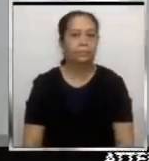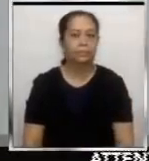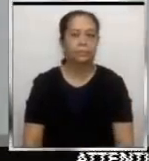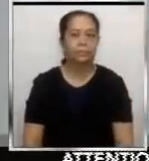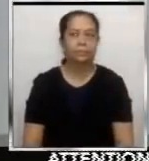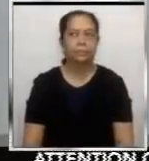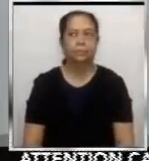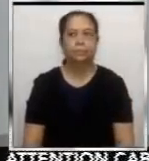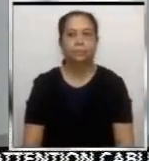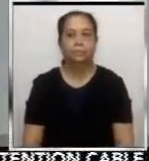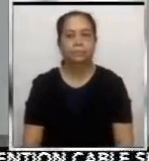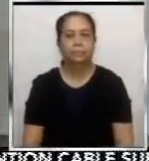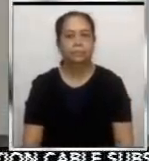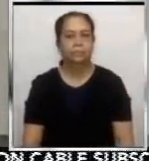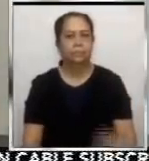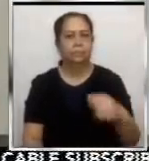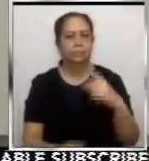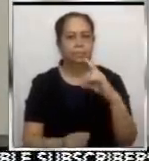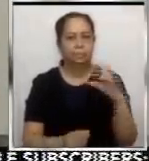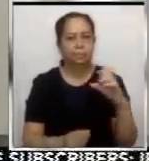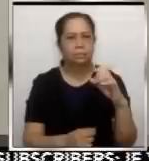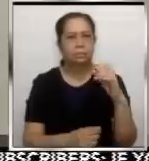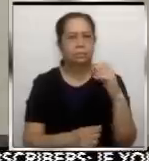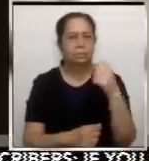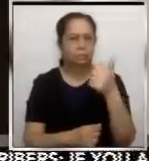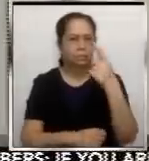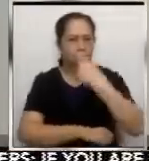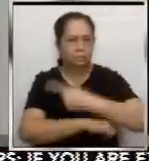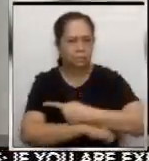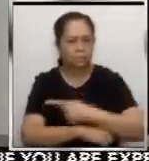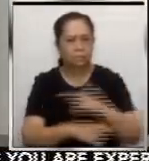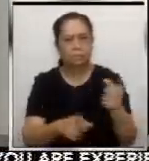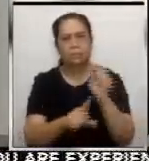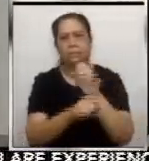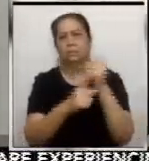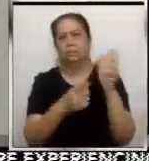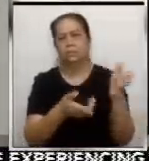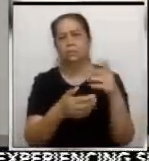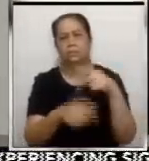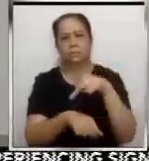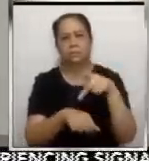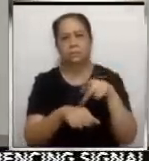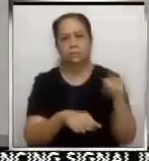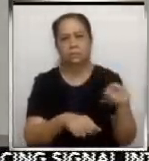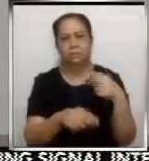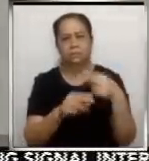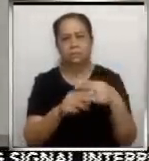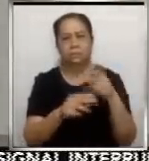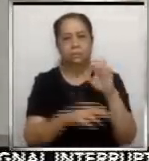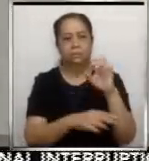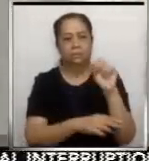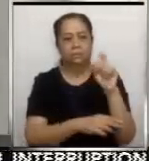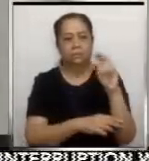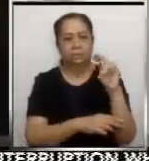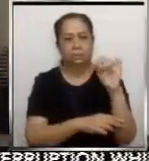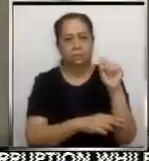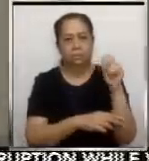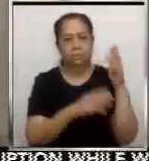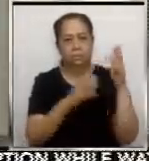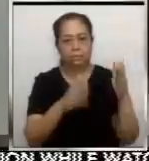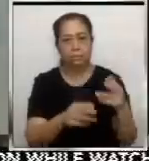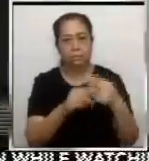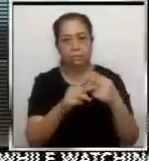Sa loob ng 110 araw, ganito ang naging sitwasyon sa Pilipinas ng Estonian national na si Roman